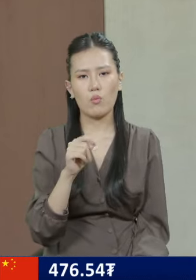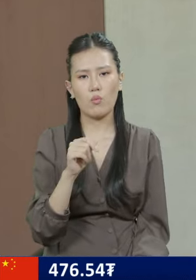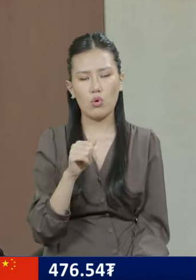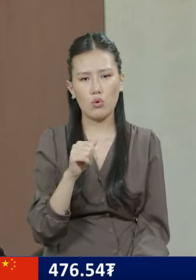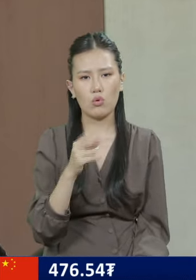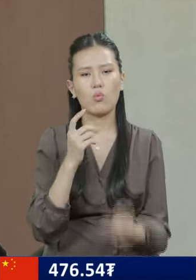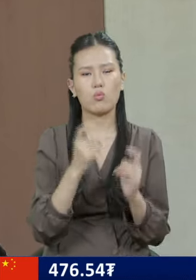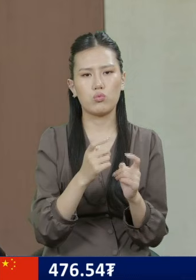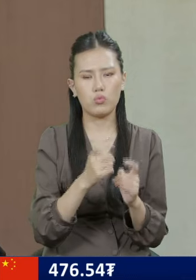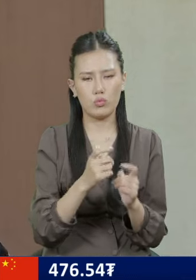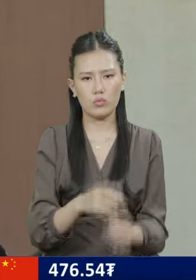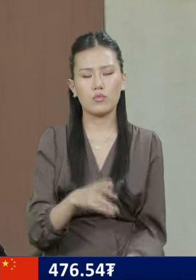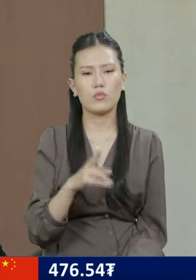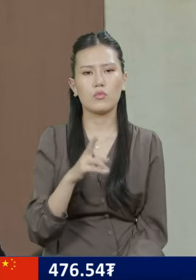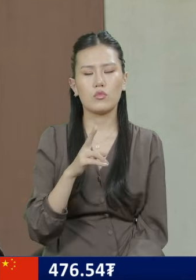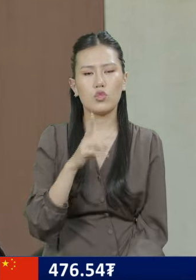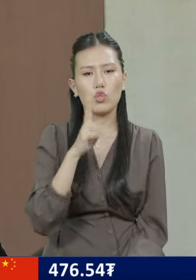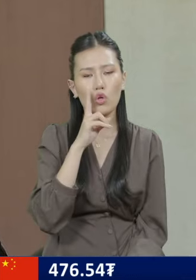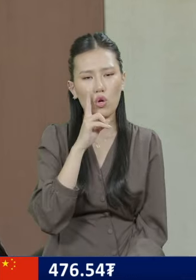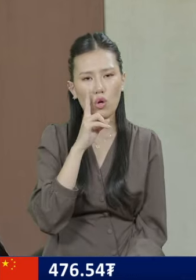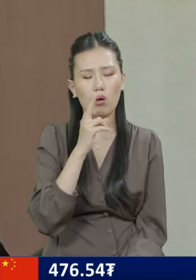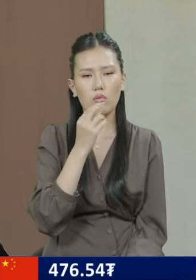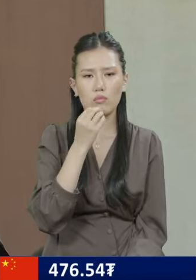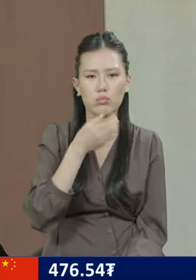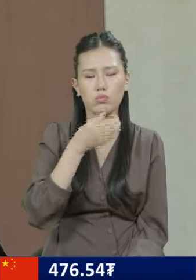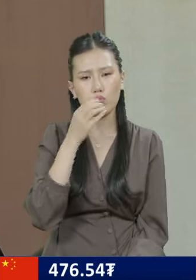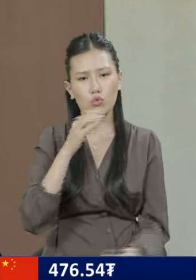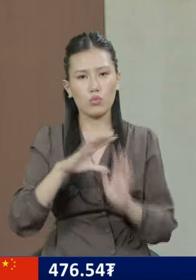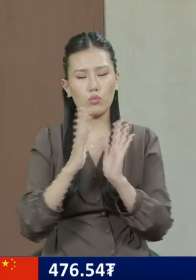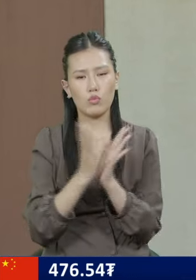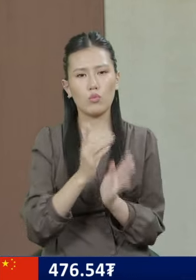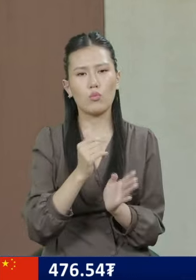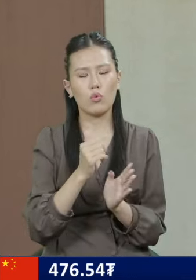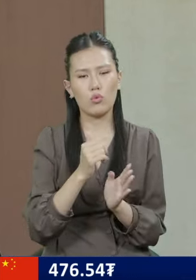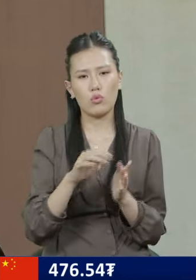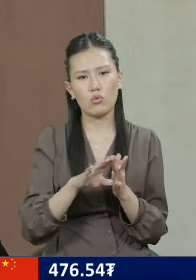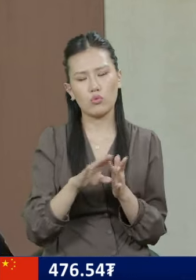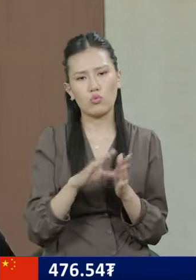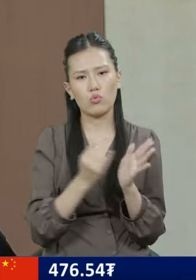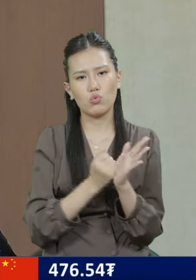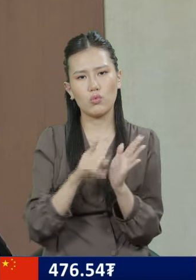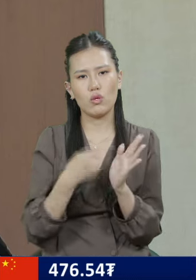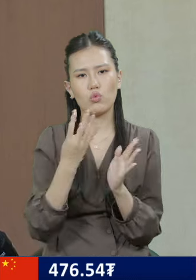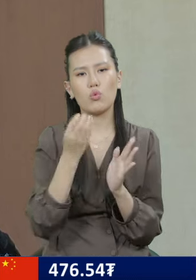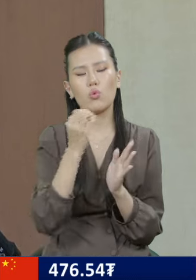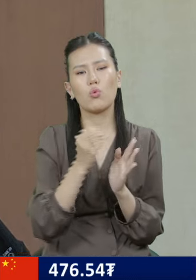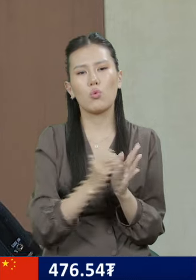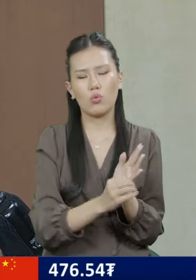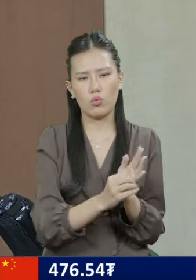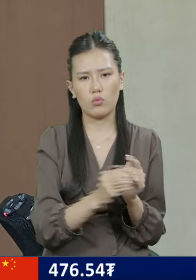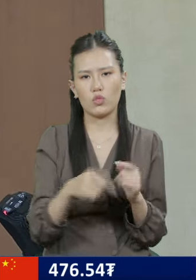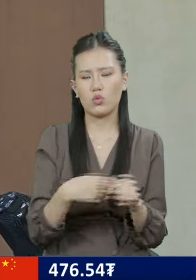өөрчлөлт гараагүй. За хүнсний бүлгийн үнийн өсөлт бол дунджаар 6.4% өсөлттэй байна. Өмнөх жилдээ